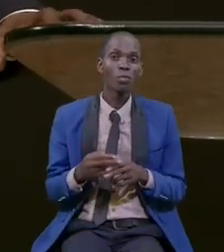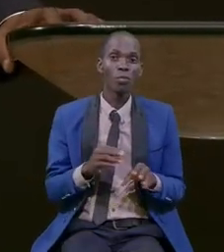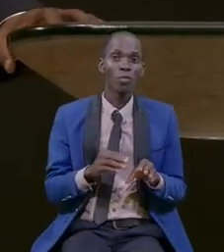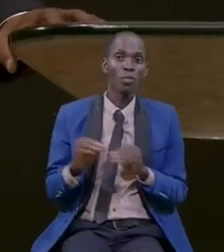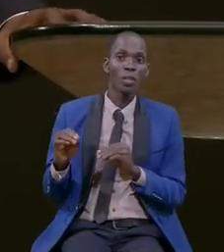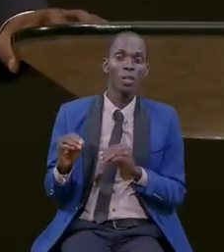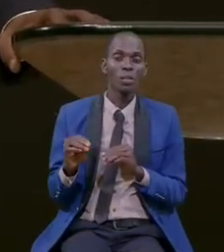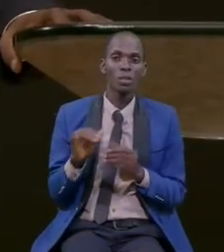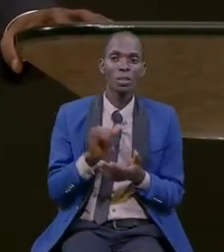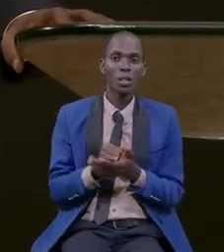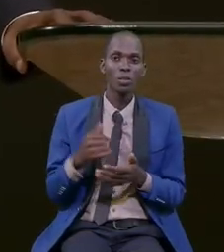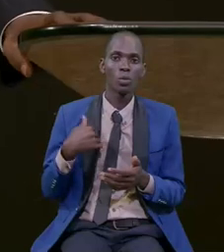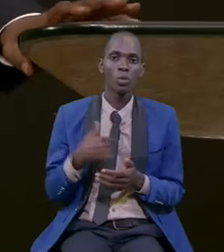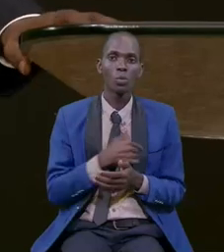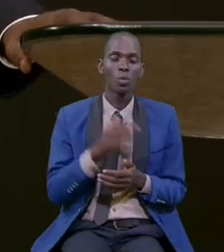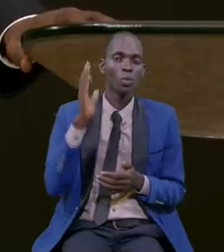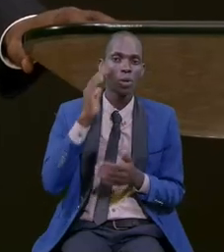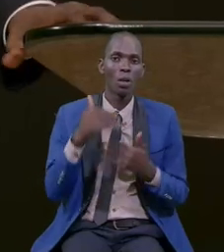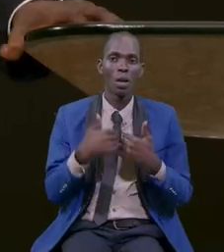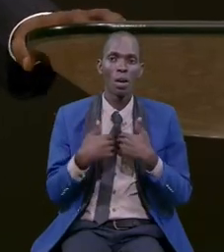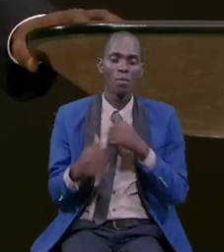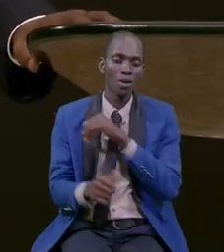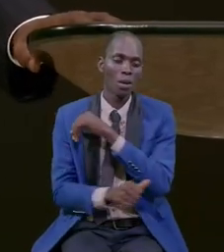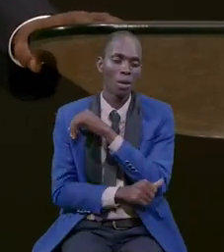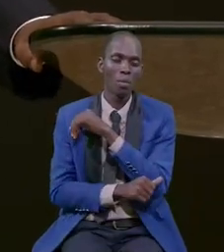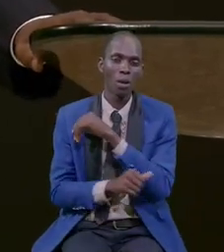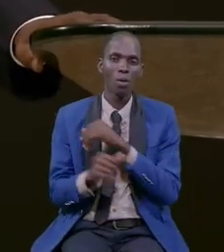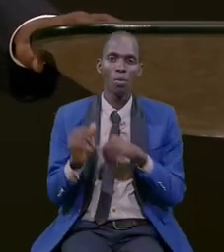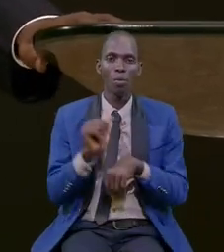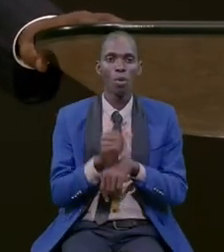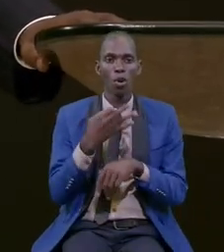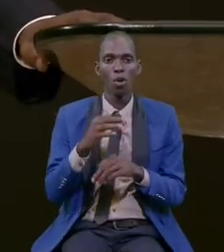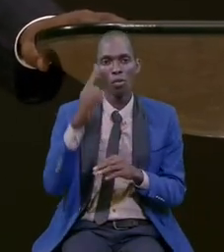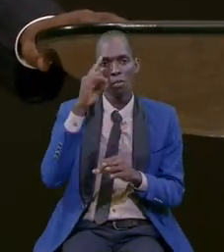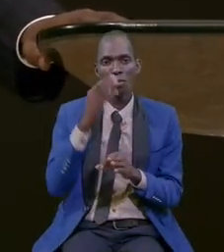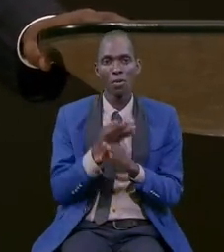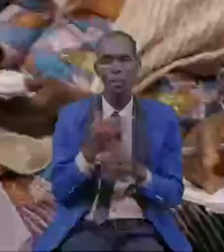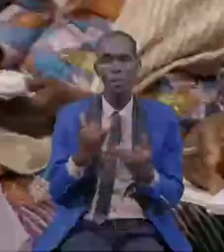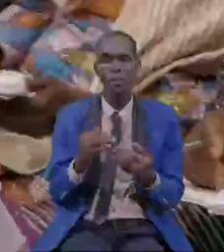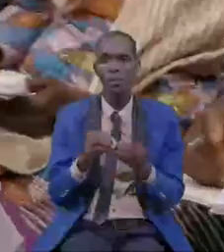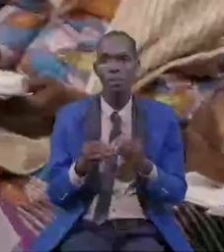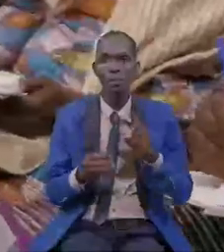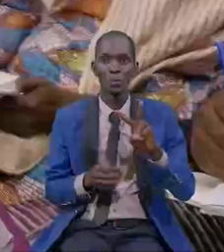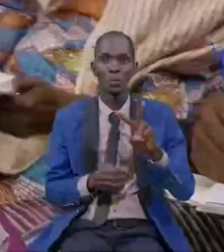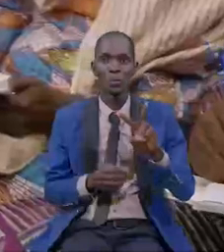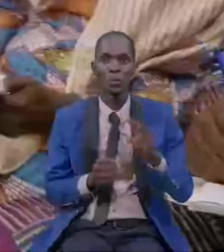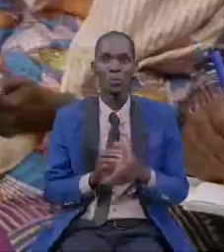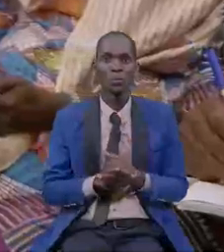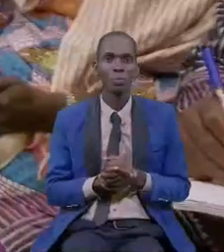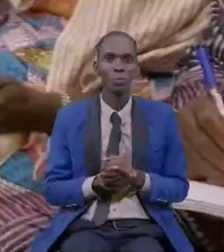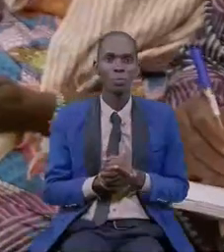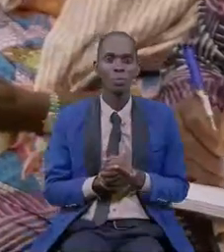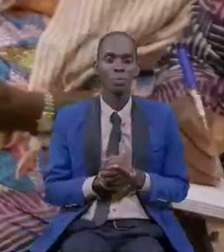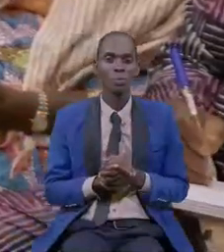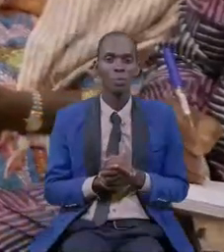manière d'Abraham d'œvrer comme Abraham avoir la foi d'œuvre d'Abraham sous titre